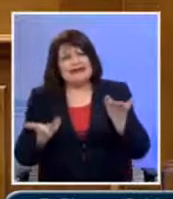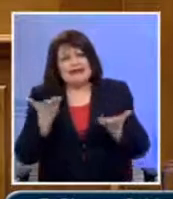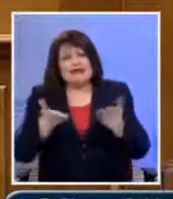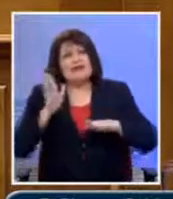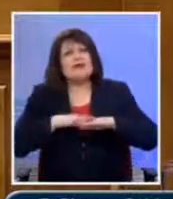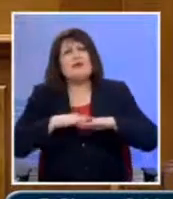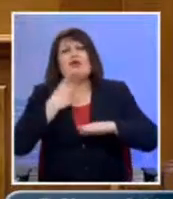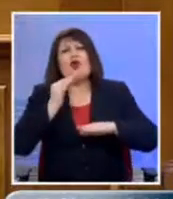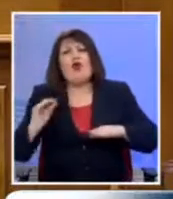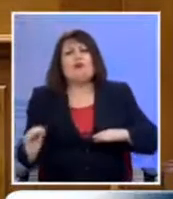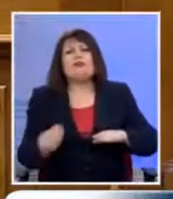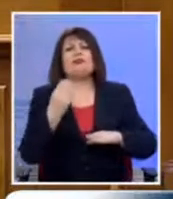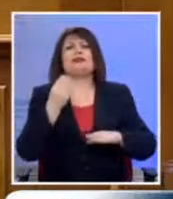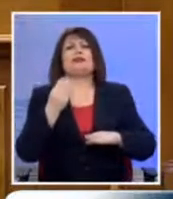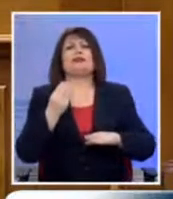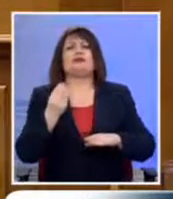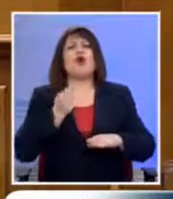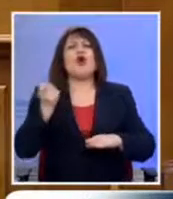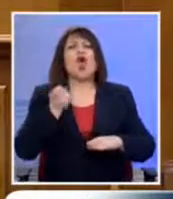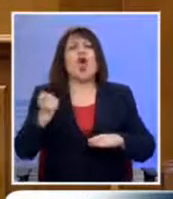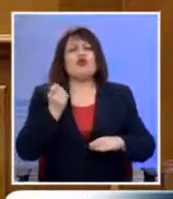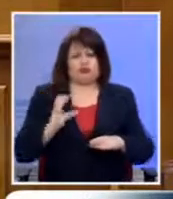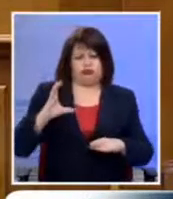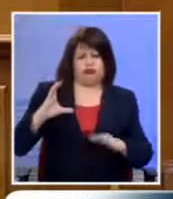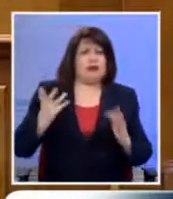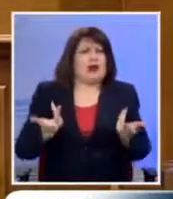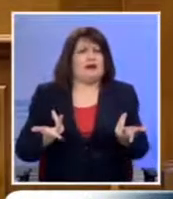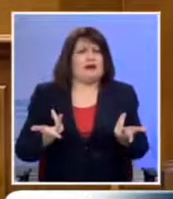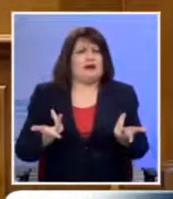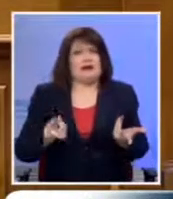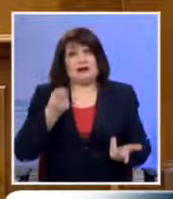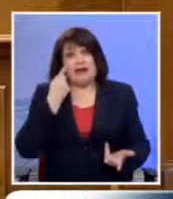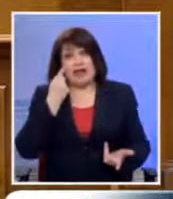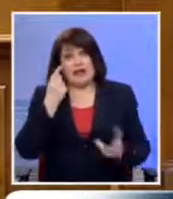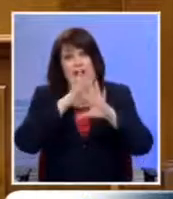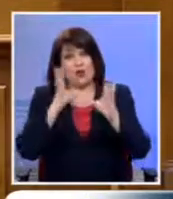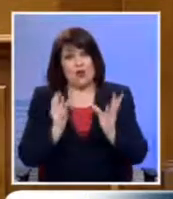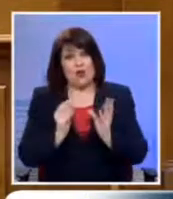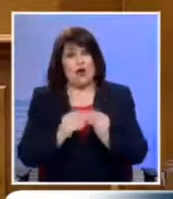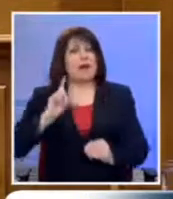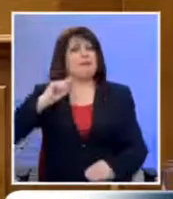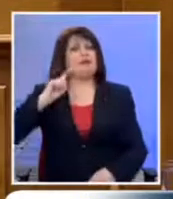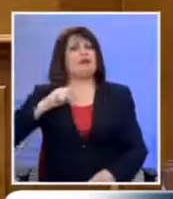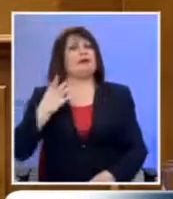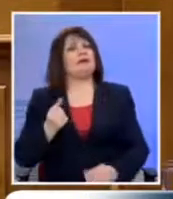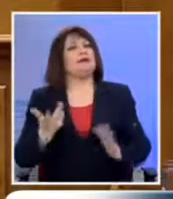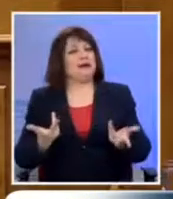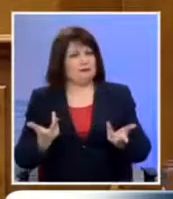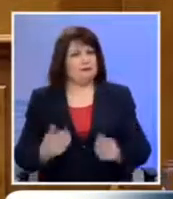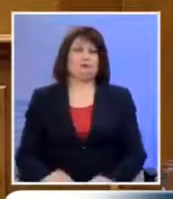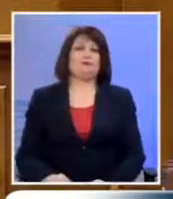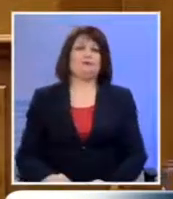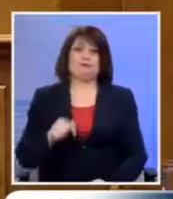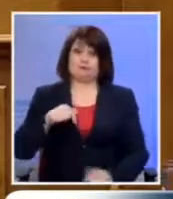αιτίες που προκάλεσαν τη συσσόρευση υπερβολικών επιπέδων χρέους, καθώς και να εντοπίσει κάθε ενδεχόμενη παρατυπία. Είναι λοιπόν